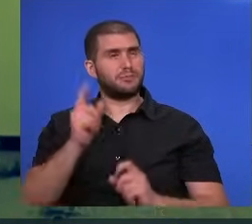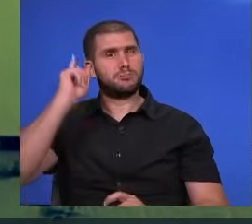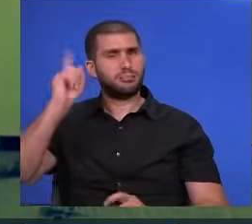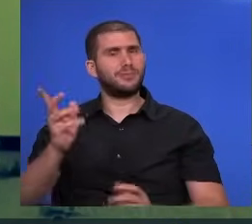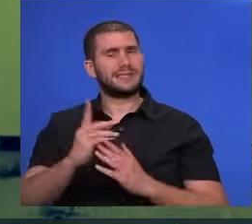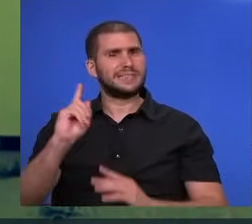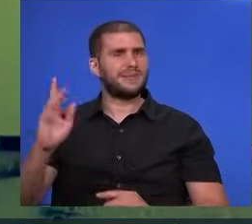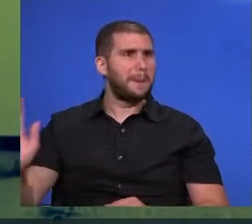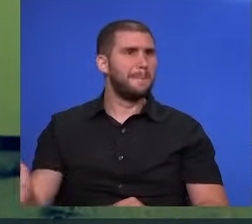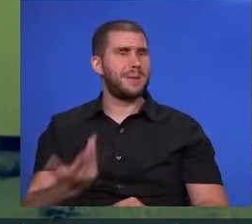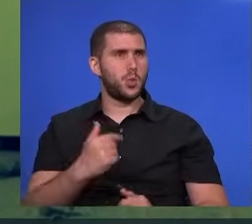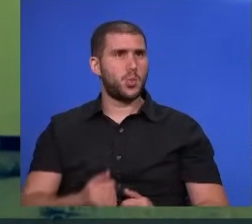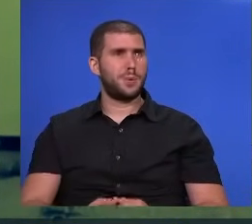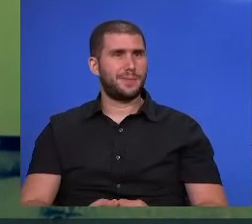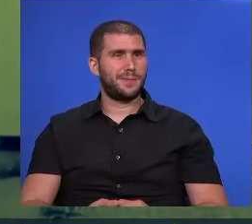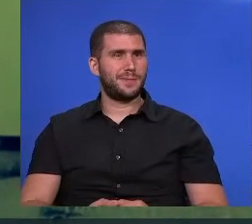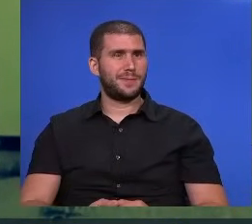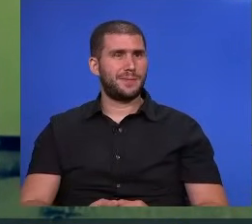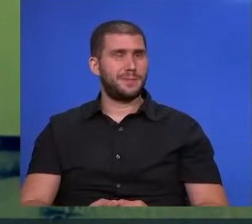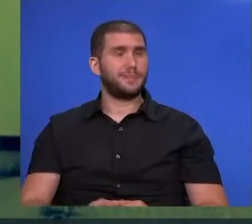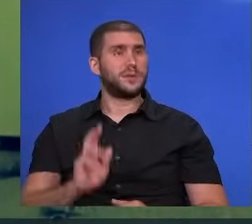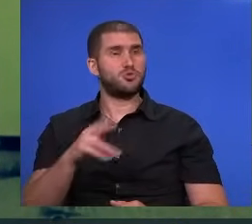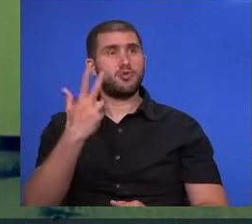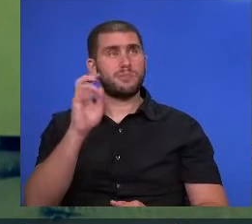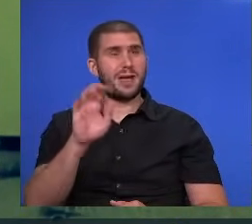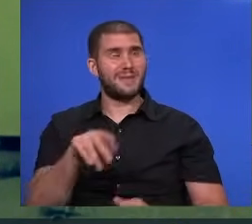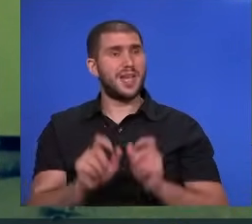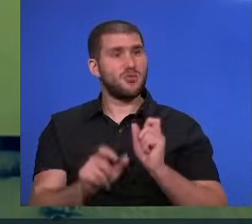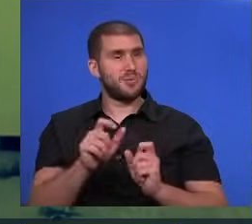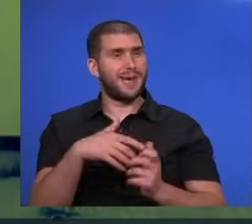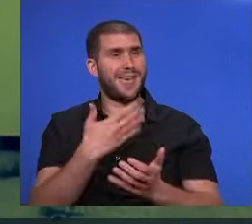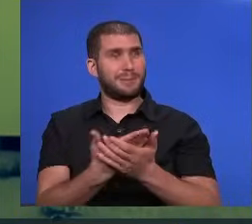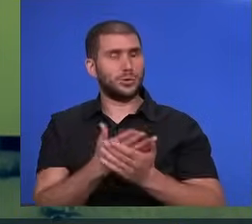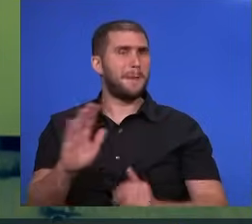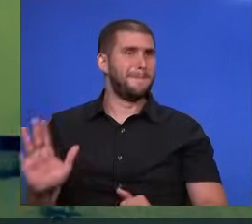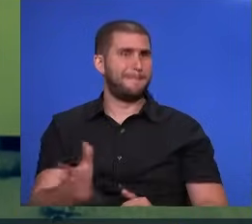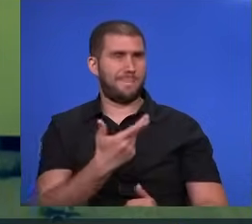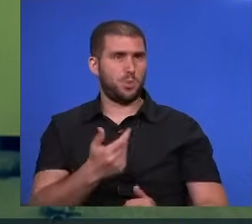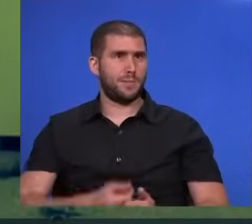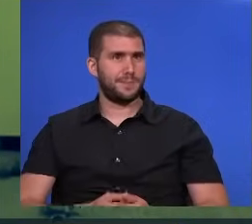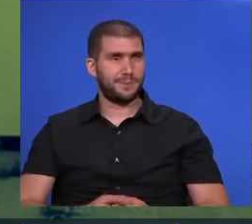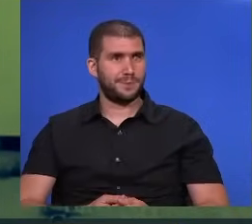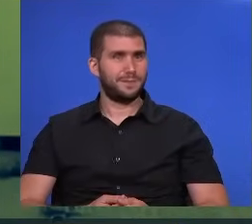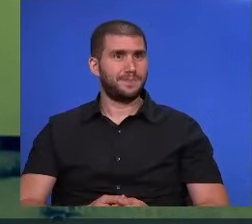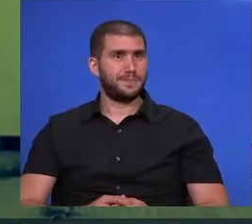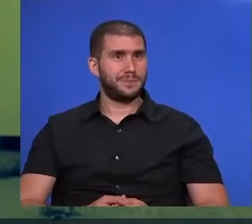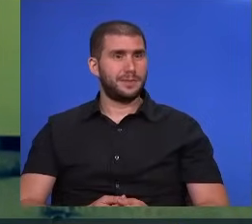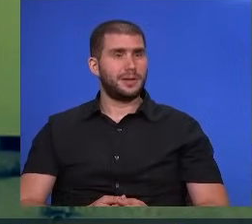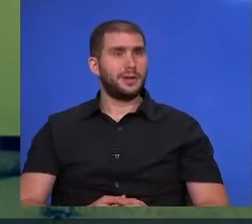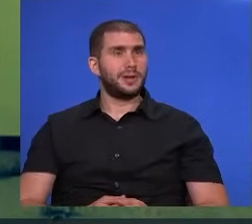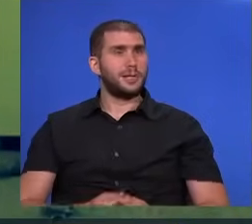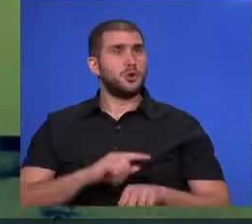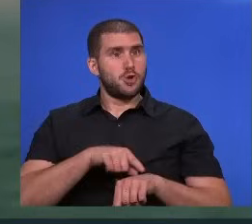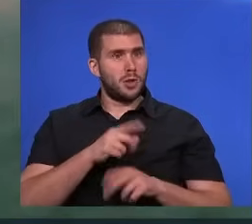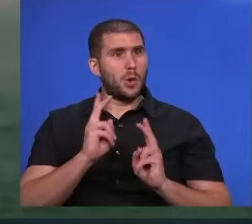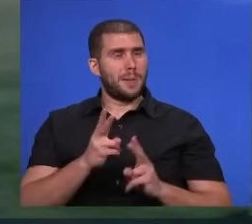evacuation order right now. We have about 30,000 people who are on advisory that within a matter